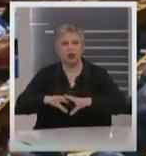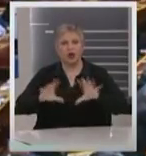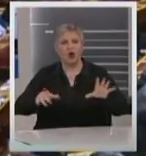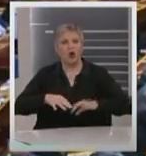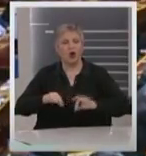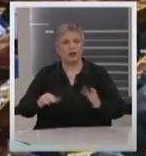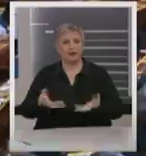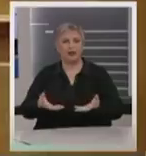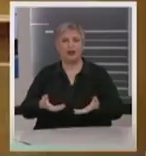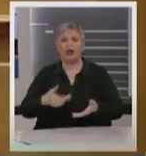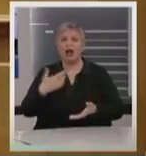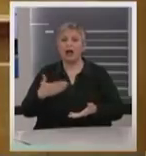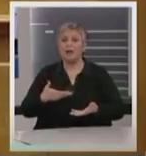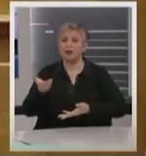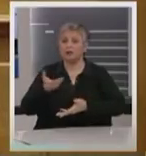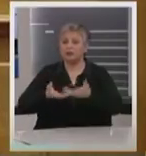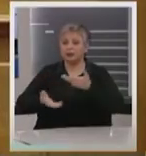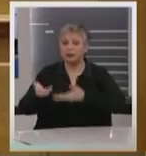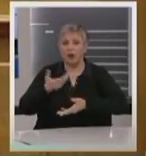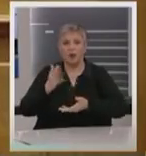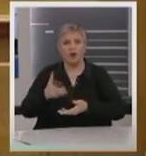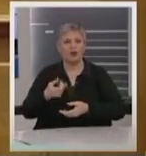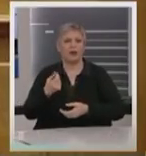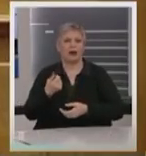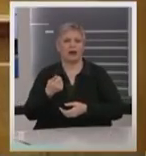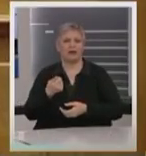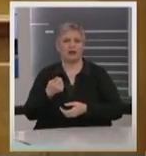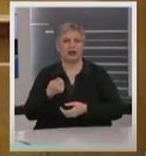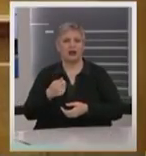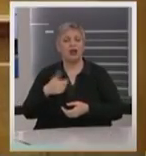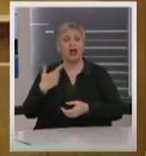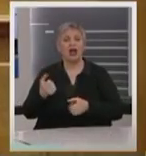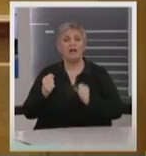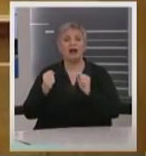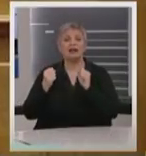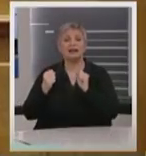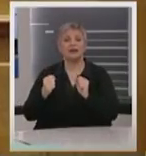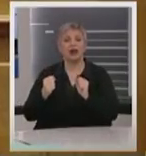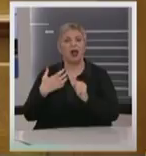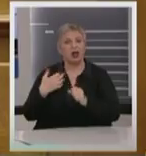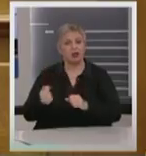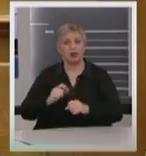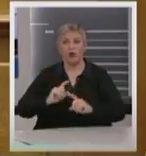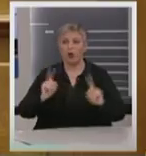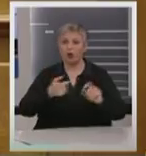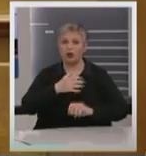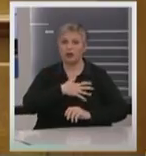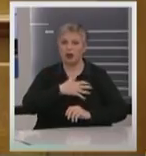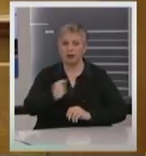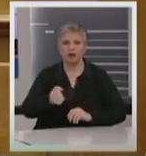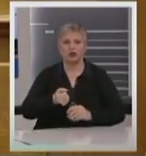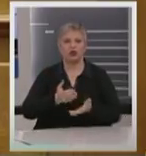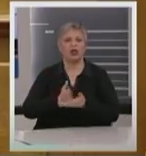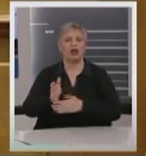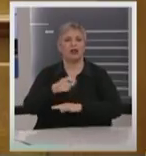πραγματική οικονομία, όταν εξασφαλίσουμε πραγματική ασφάλεια δικαίου για όλους τους Έλληνες, μεγάλους